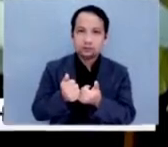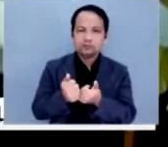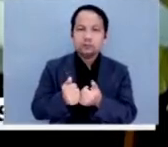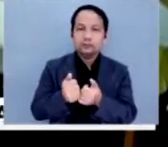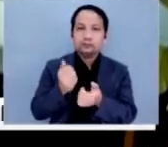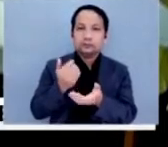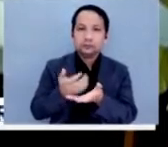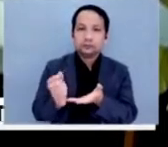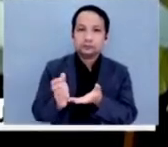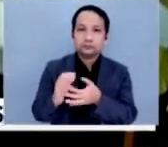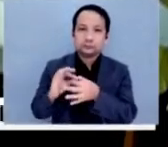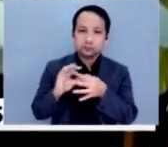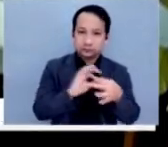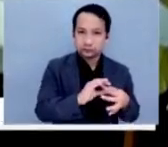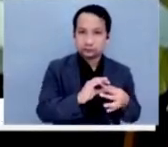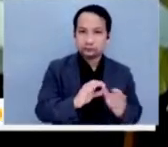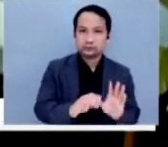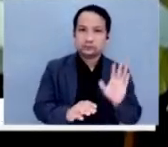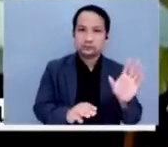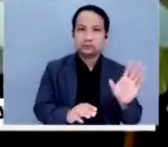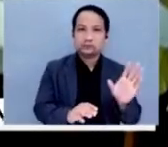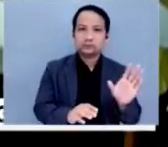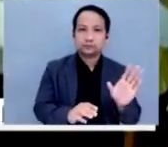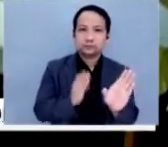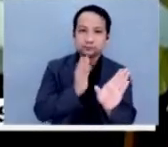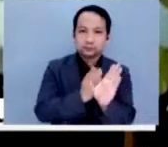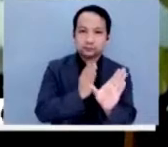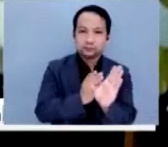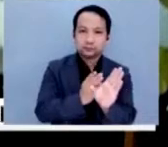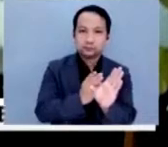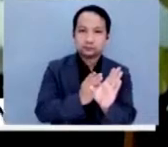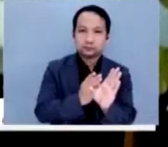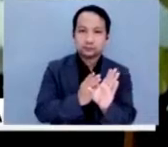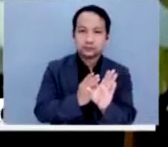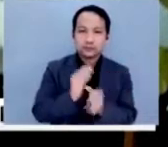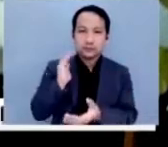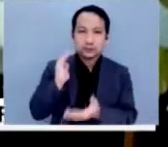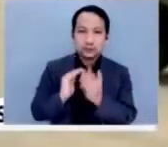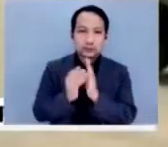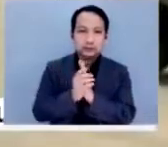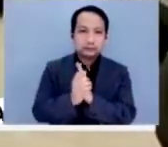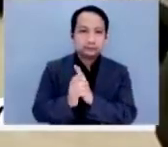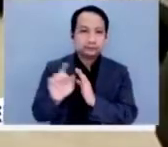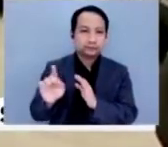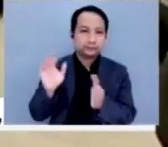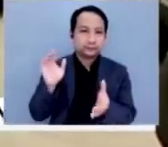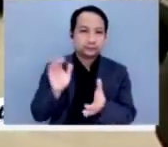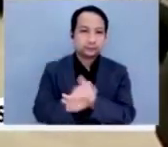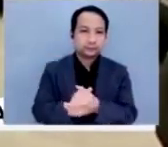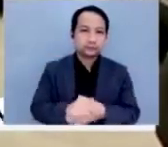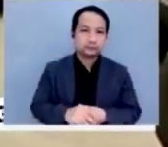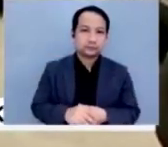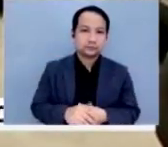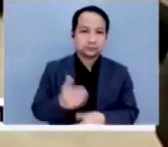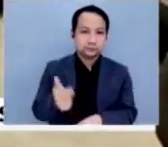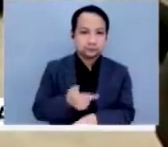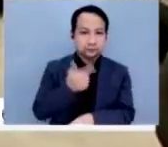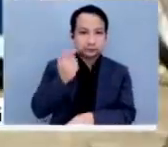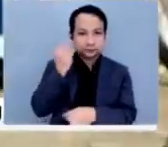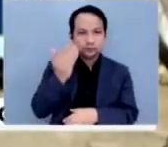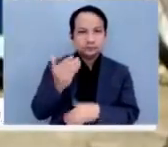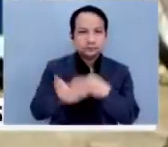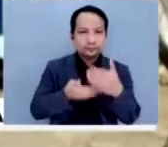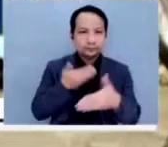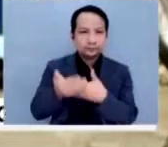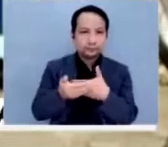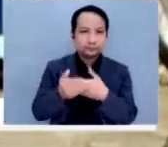may kaugnayan sa psychological incapacity ng isang may asawa. Attorney, gaano po katagal ang proseso ng annulment?